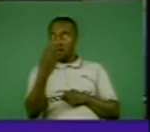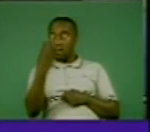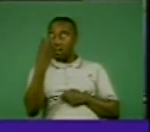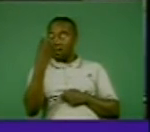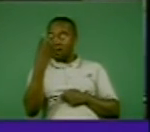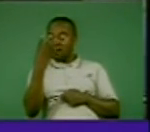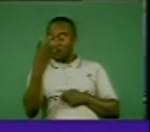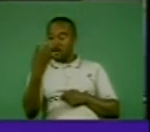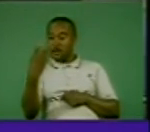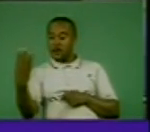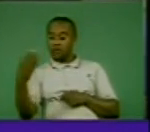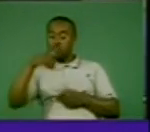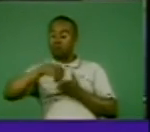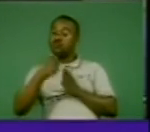kura.